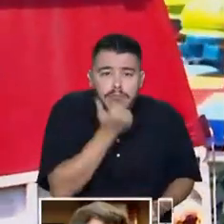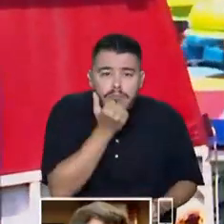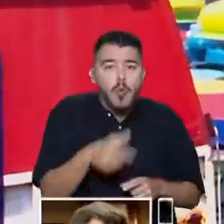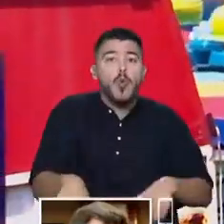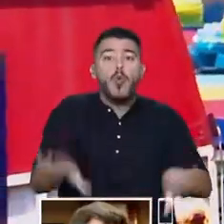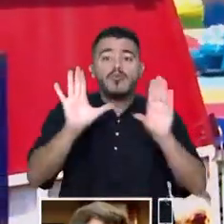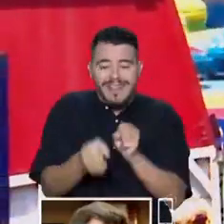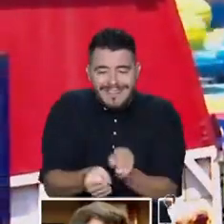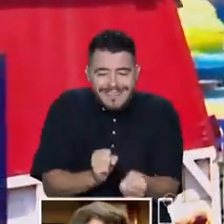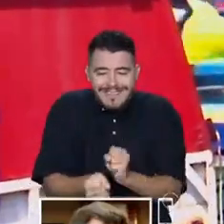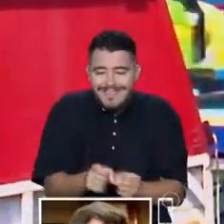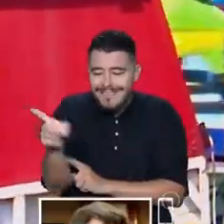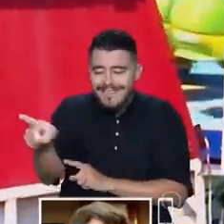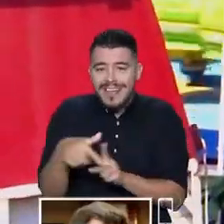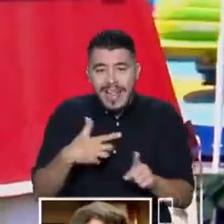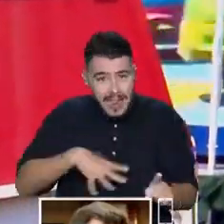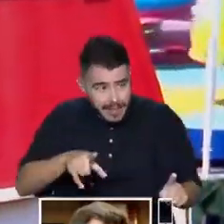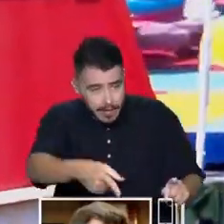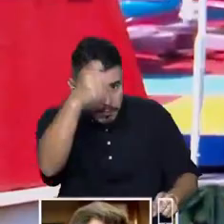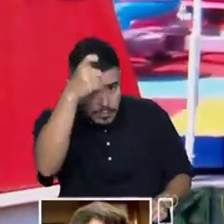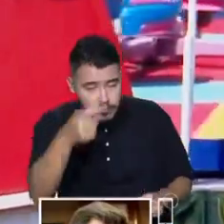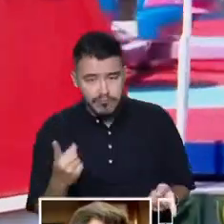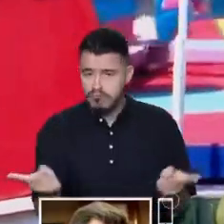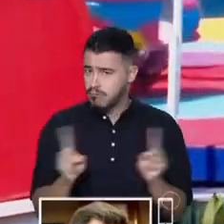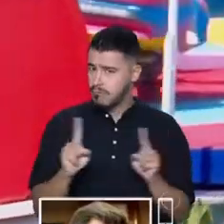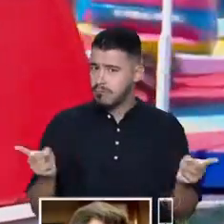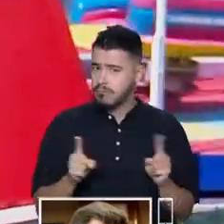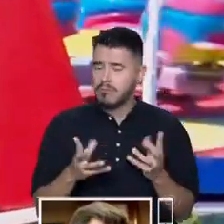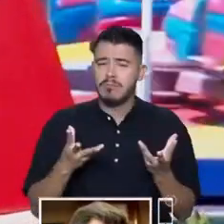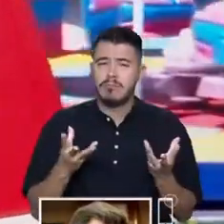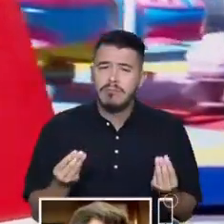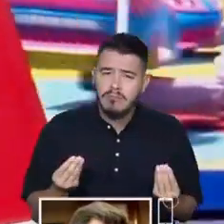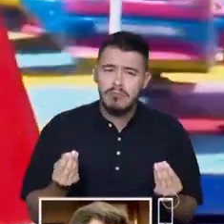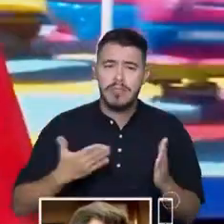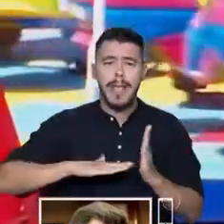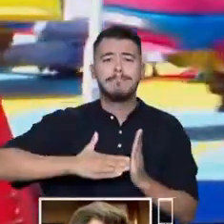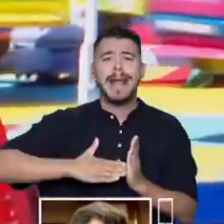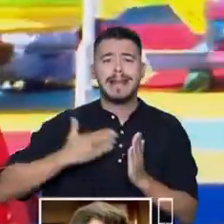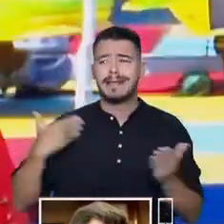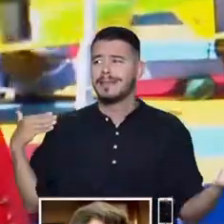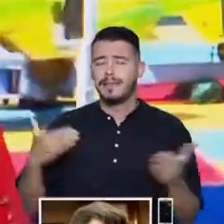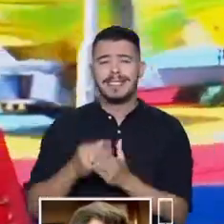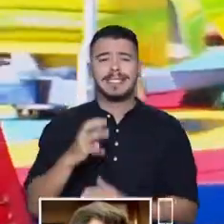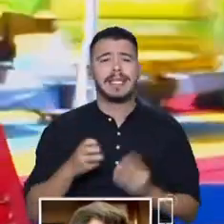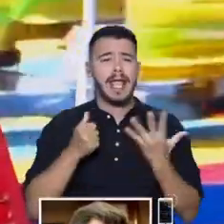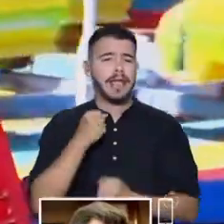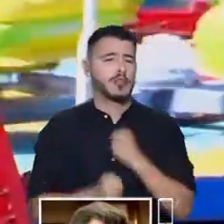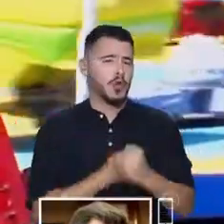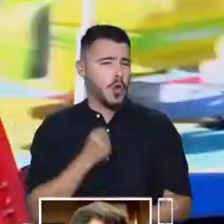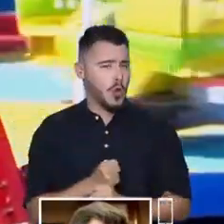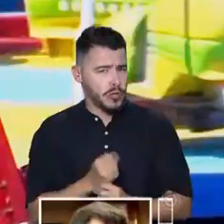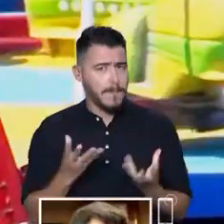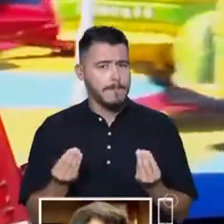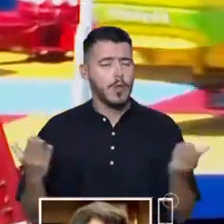επιχείρησης. Έχουν περάσει από αυτή την επιχείρηση δεκάδες χιλιάδες άνθρωποι 36 χρόνια. Κύριε Κουγιά, επιτρέψτε μου όμως, γιατί το σημαντικό